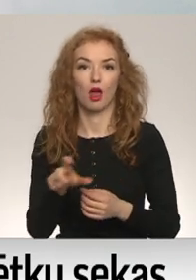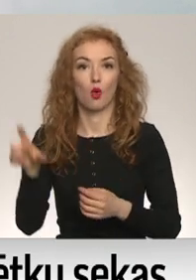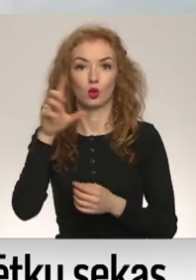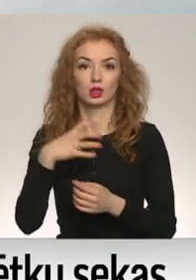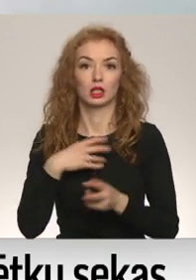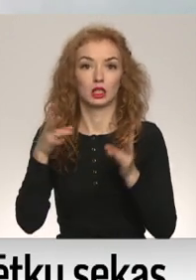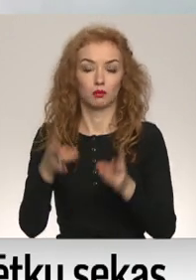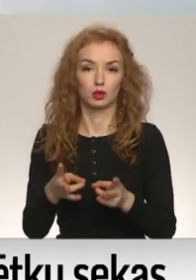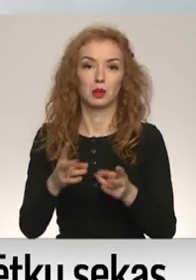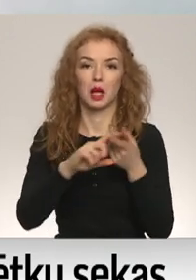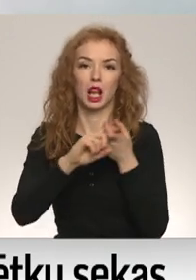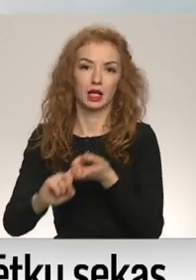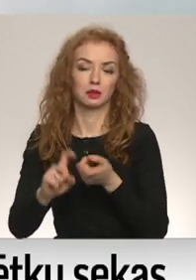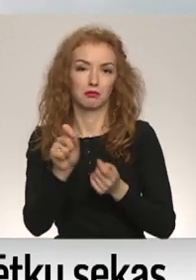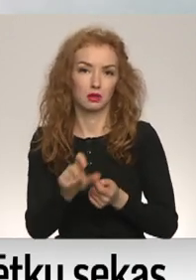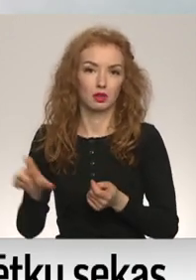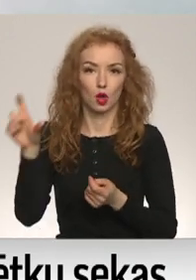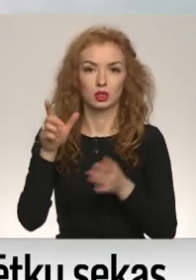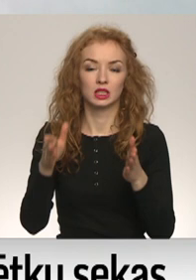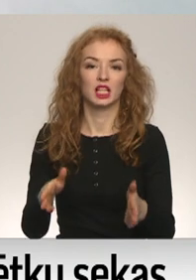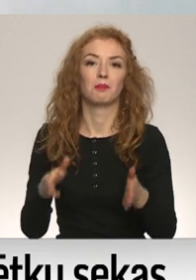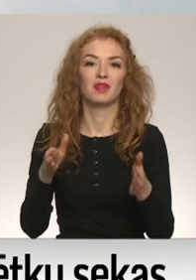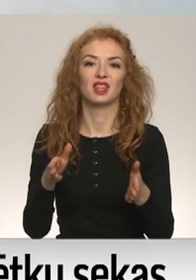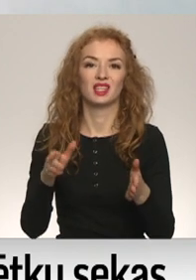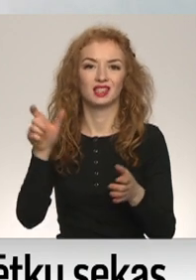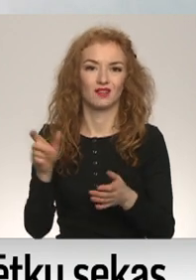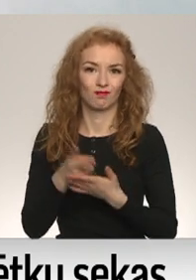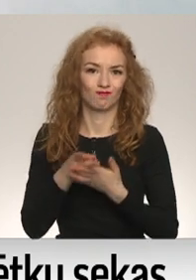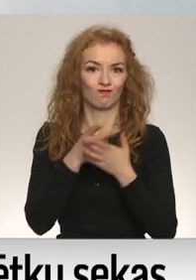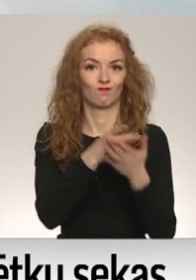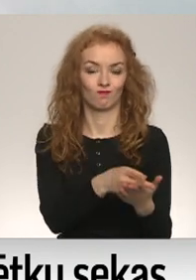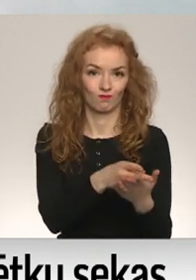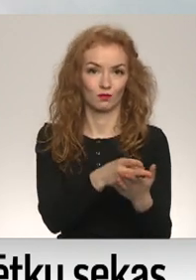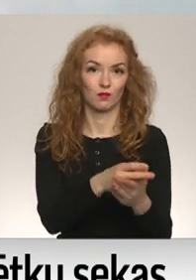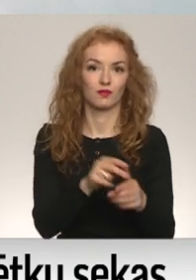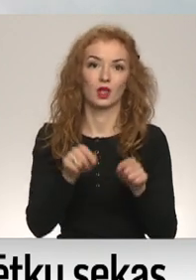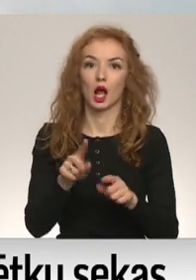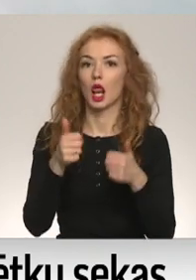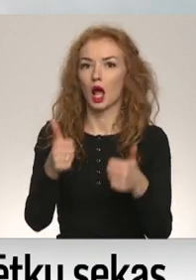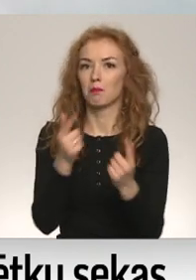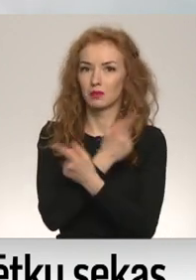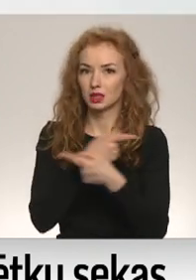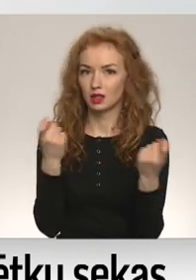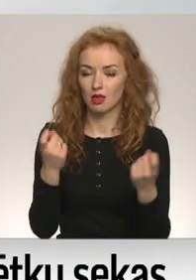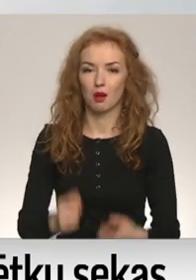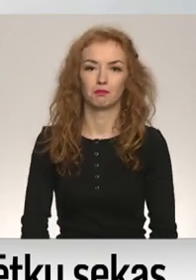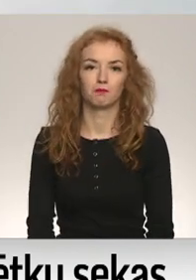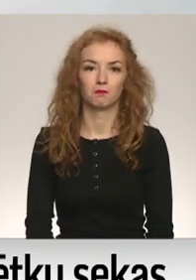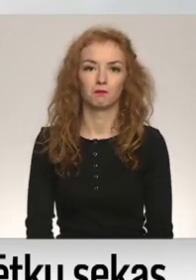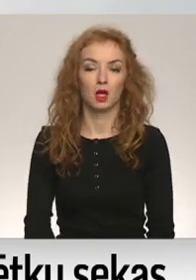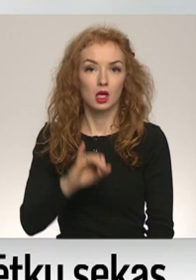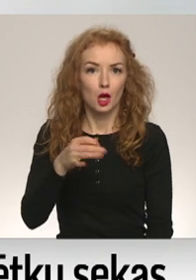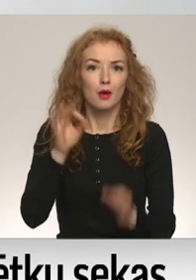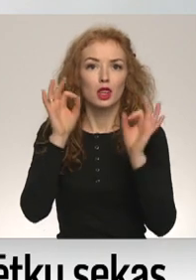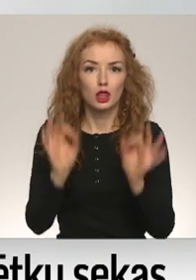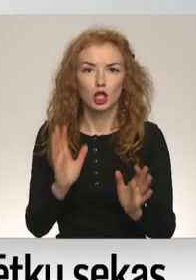būtu pieaudzis slimnieku skaits stacionārus. Tā ir principā laba ziņa uz dotu brīdi. Ja gadījumā